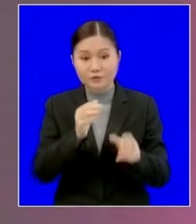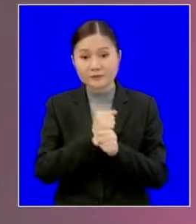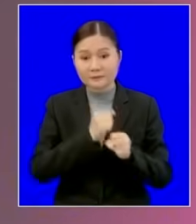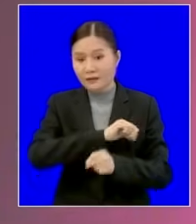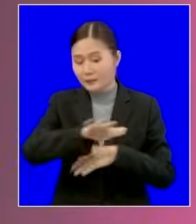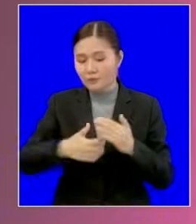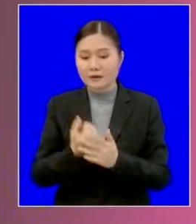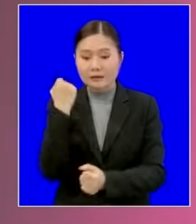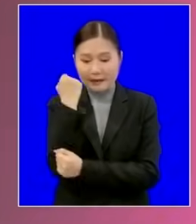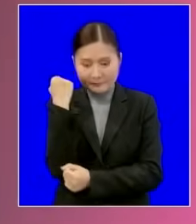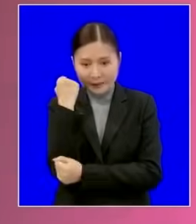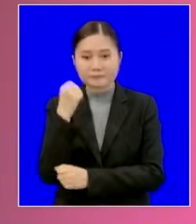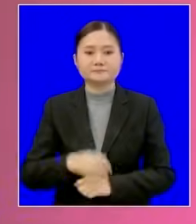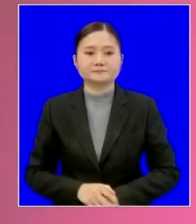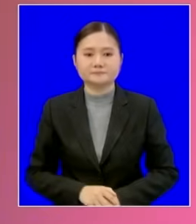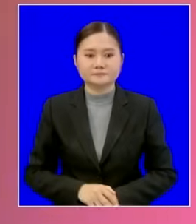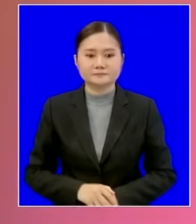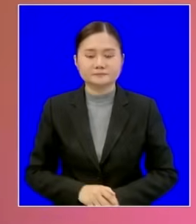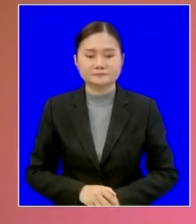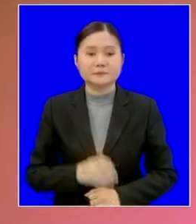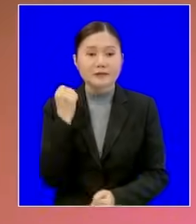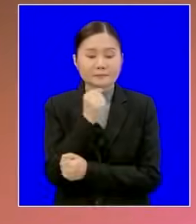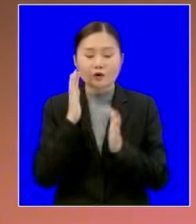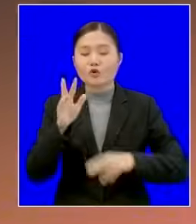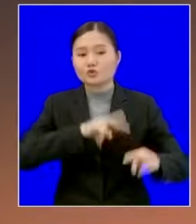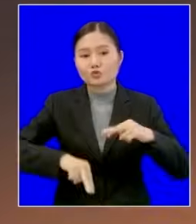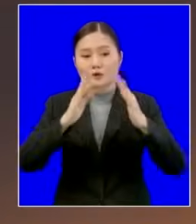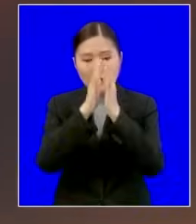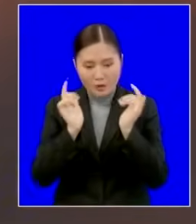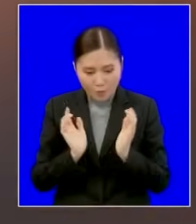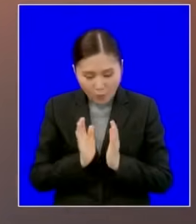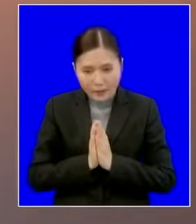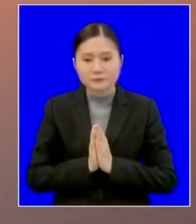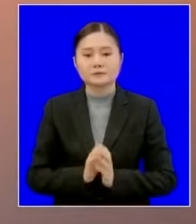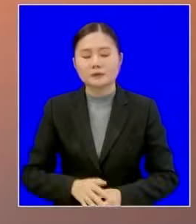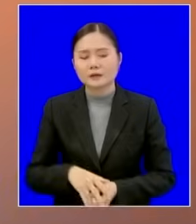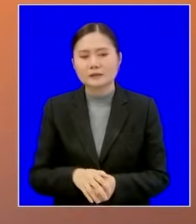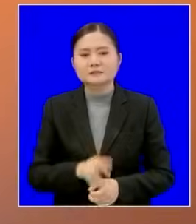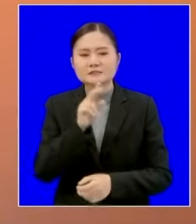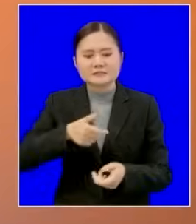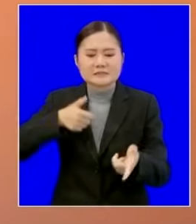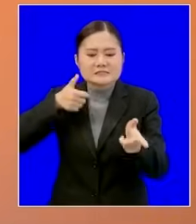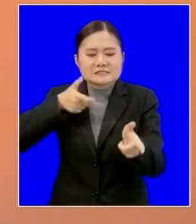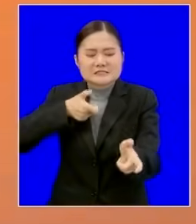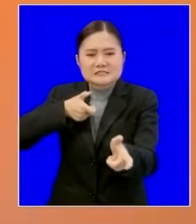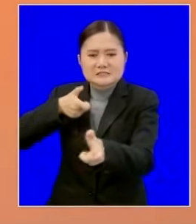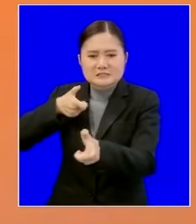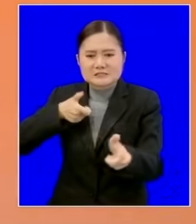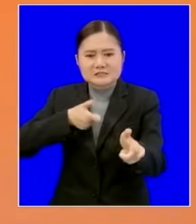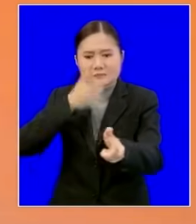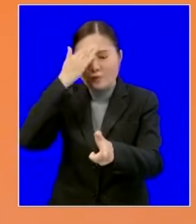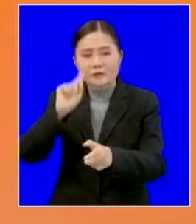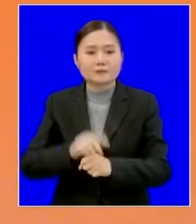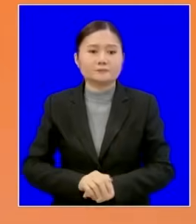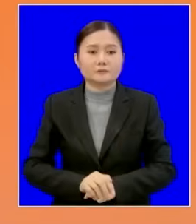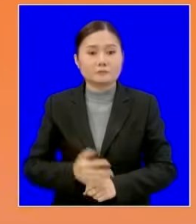างทางกำนันตำบลบ้านด่านคุณสิริวุฒิกับวยาวจกรวัดก็คือคุณพิเชษฐ ์ สาเหตุที่ต้องใช้เครื่องแบบนี้เพราะว่ามีช่วงนึง